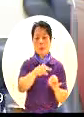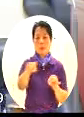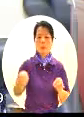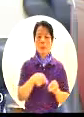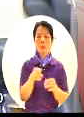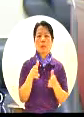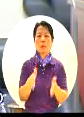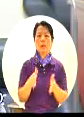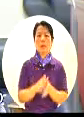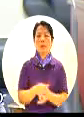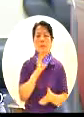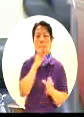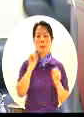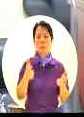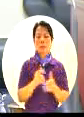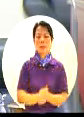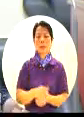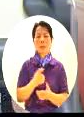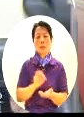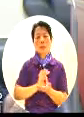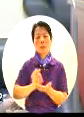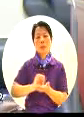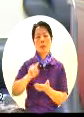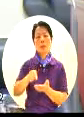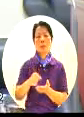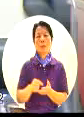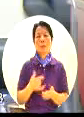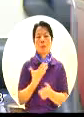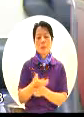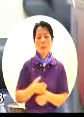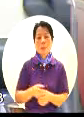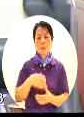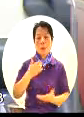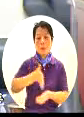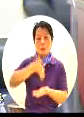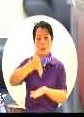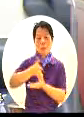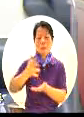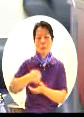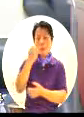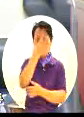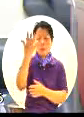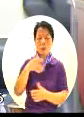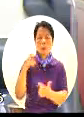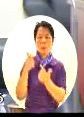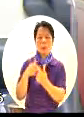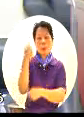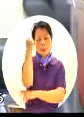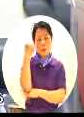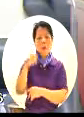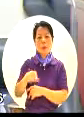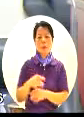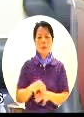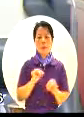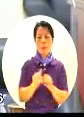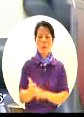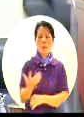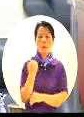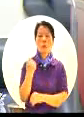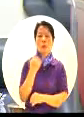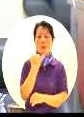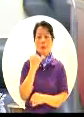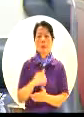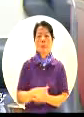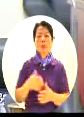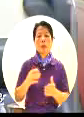部分哈，我们试试活用来起这个青年住宅哈。那就是地上权就好，哦啊，